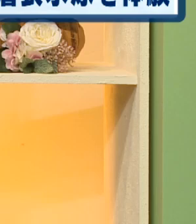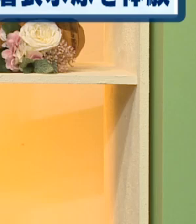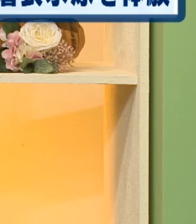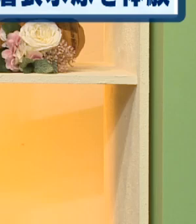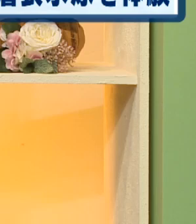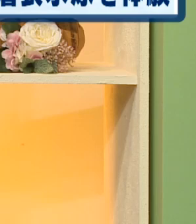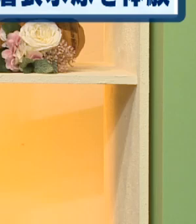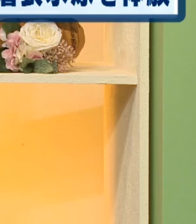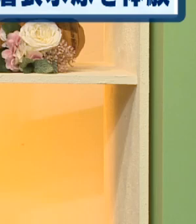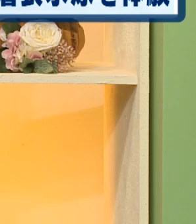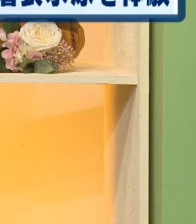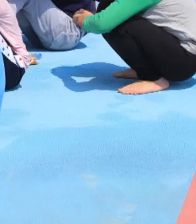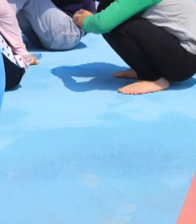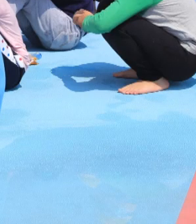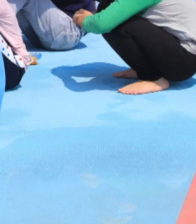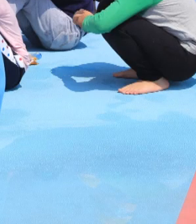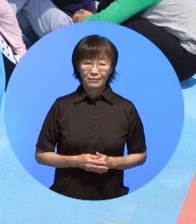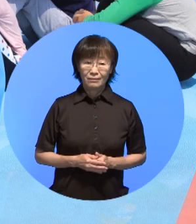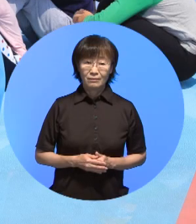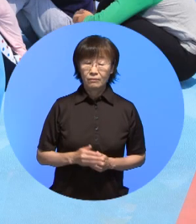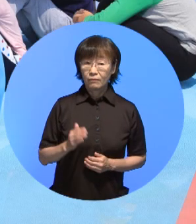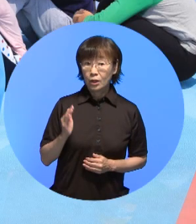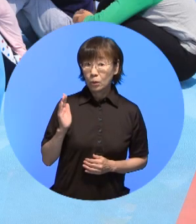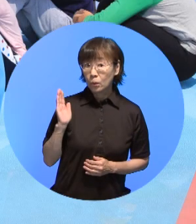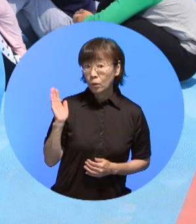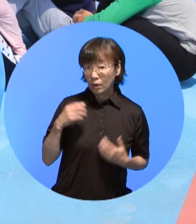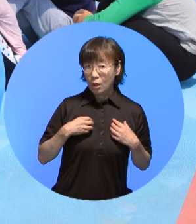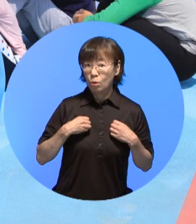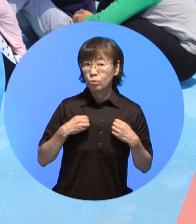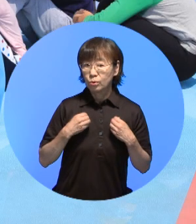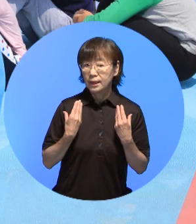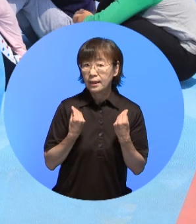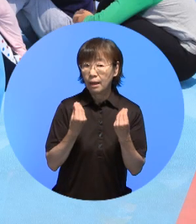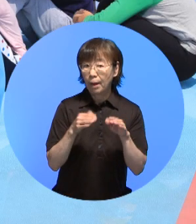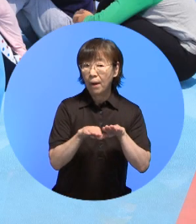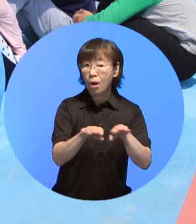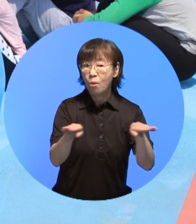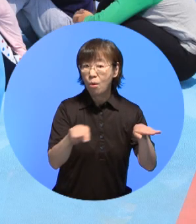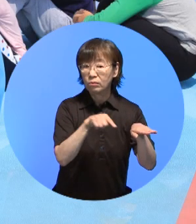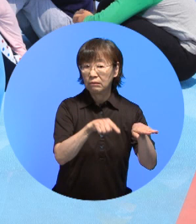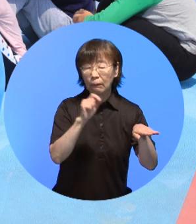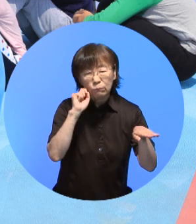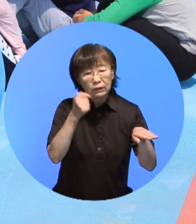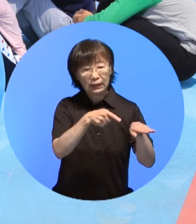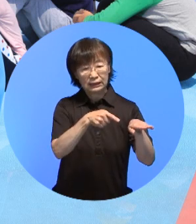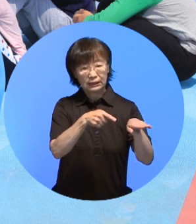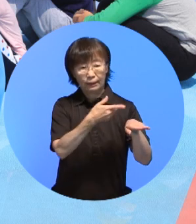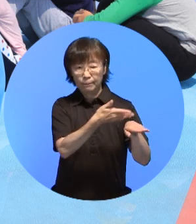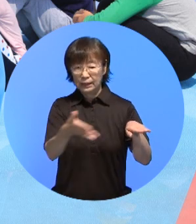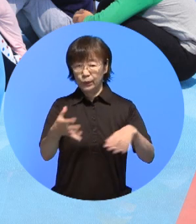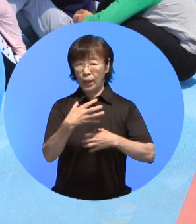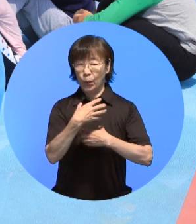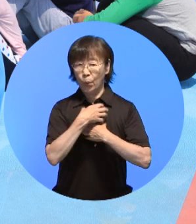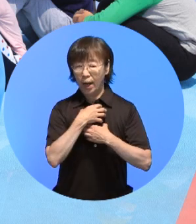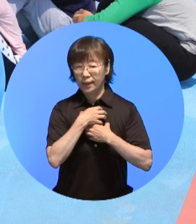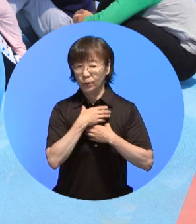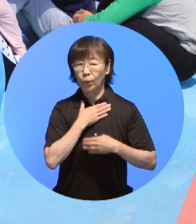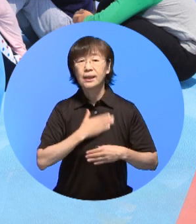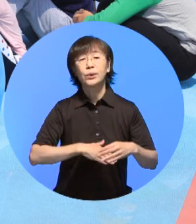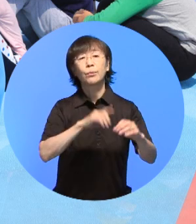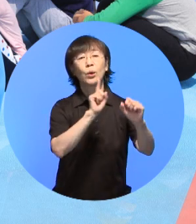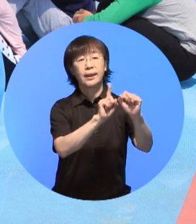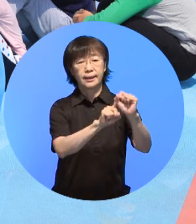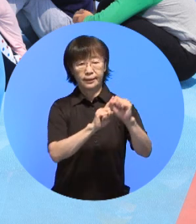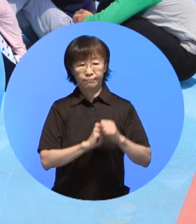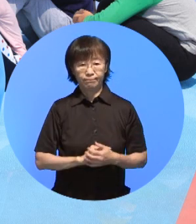が行われましたこれは服を着たまま泳ぐことの難しさや水の危険性を